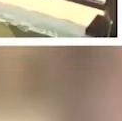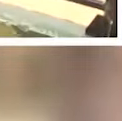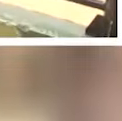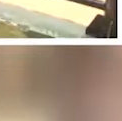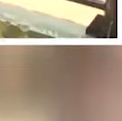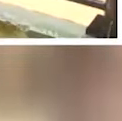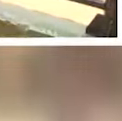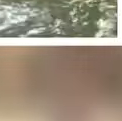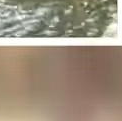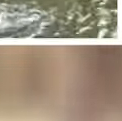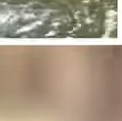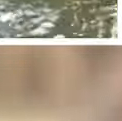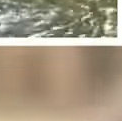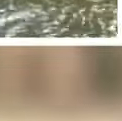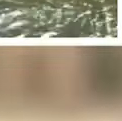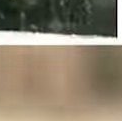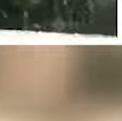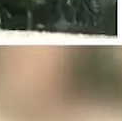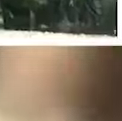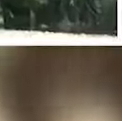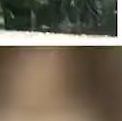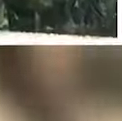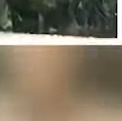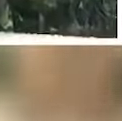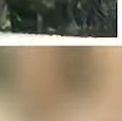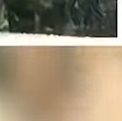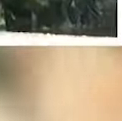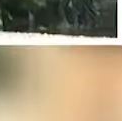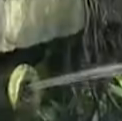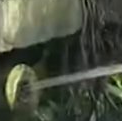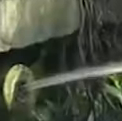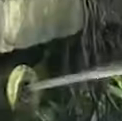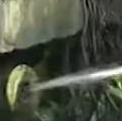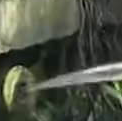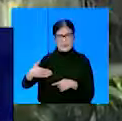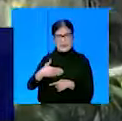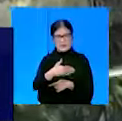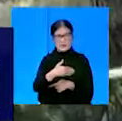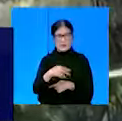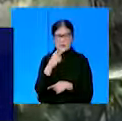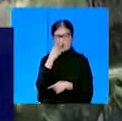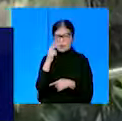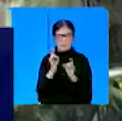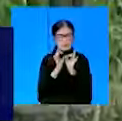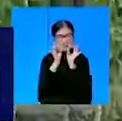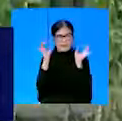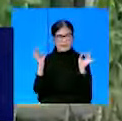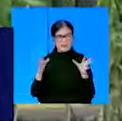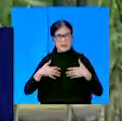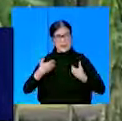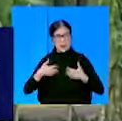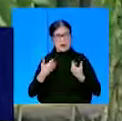kandang gajah, kandang jerapah, kolam ikan pelikan, dan juga pusat primata. Selain melihat beragam satwa, juga masyarakat